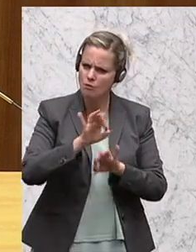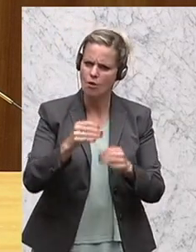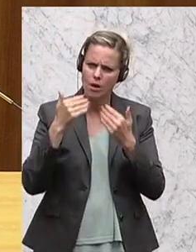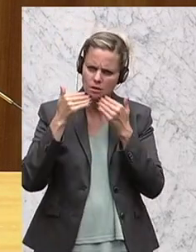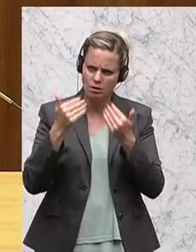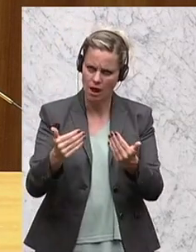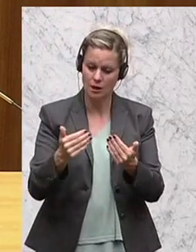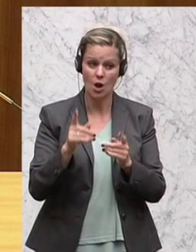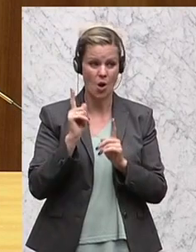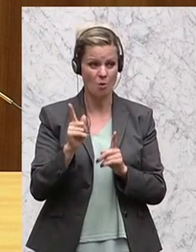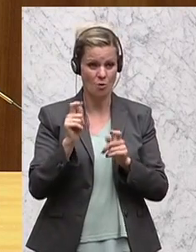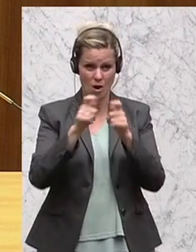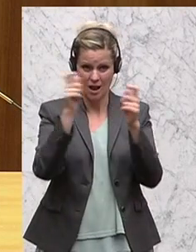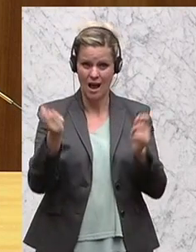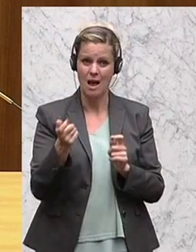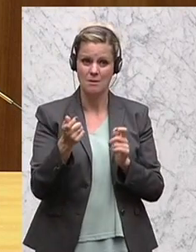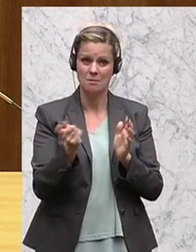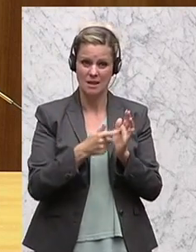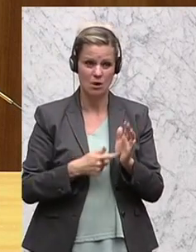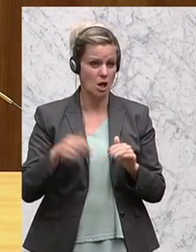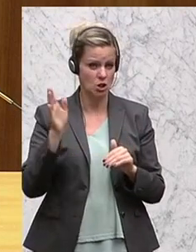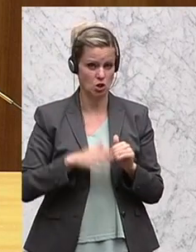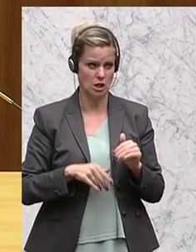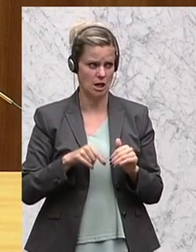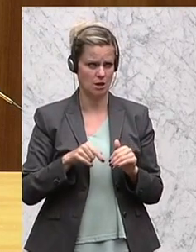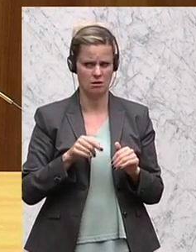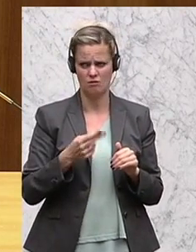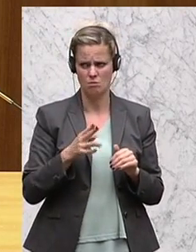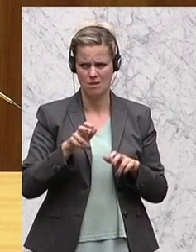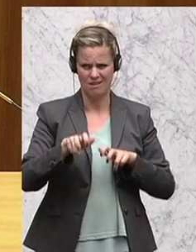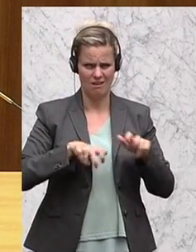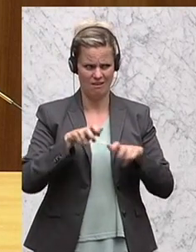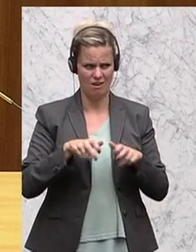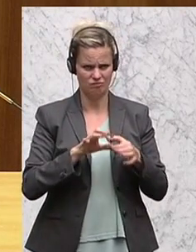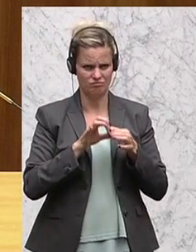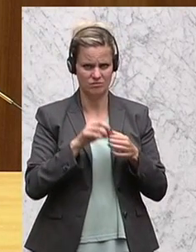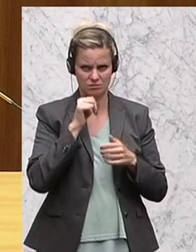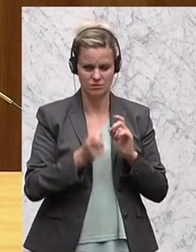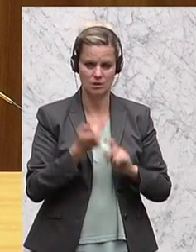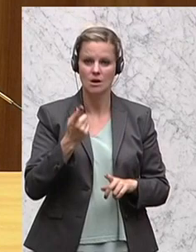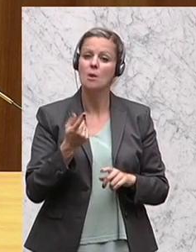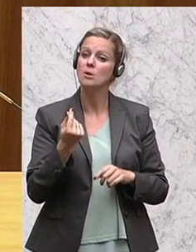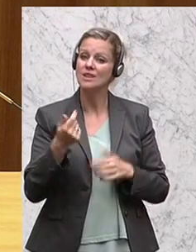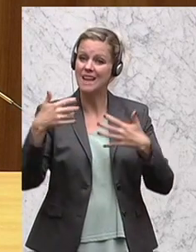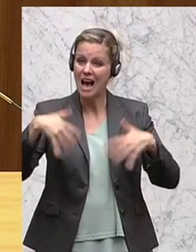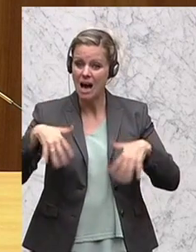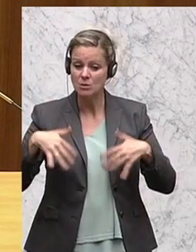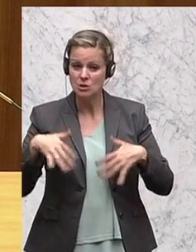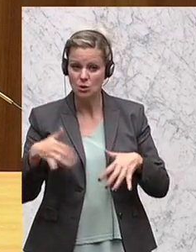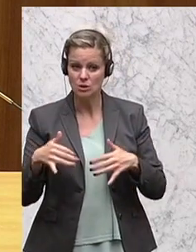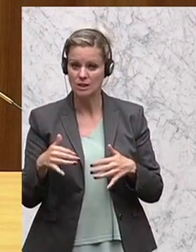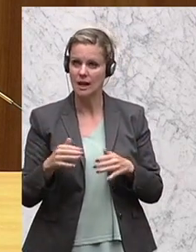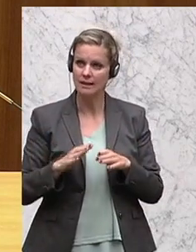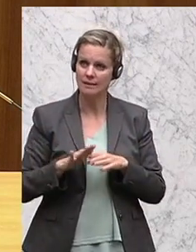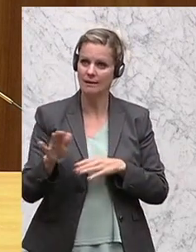dass Sie trotz schlechter Rahmenbedingungen dieser Bundesregierung es geschafft haben, den Trend der Arbeitslosigkeit zumindest einzudämmen oder